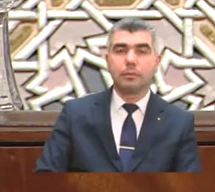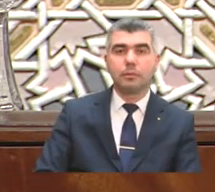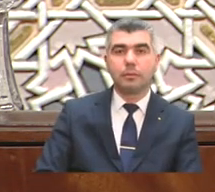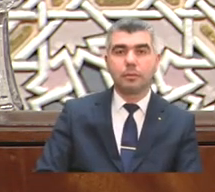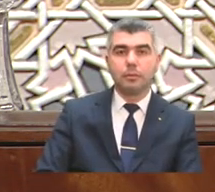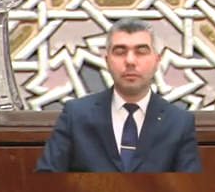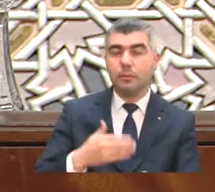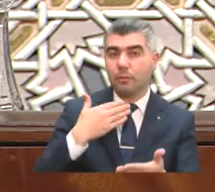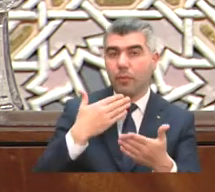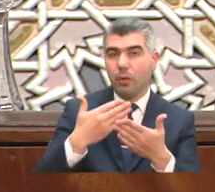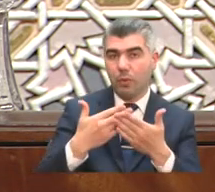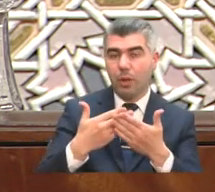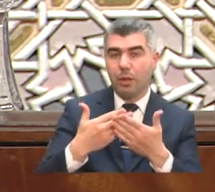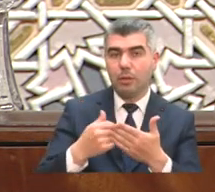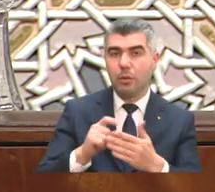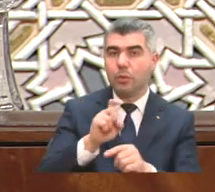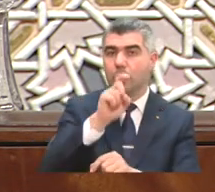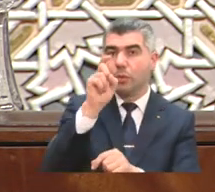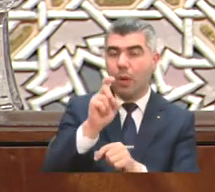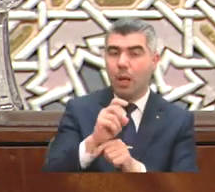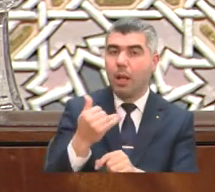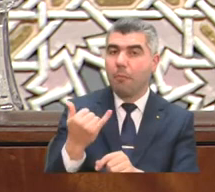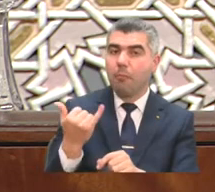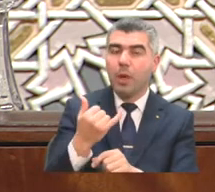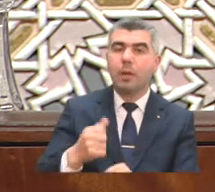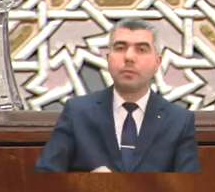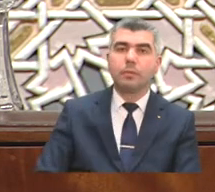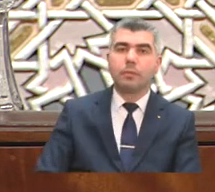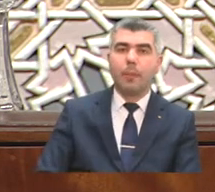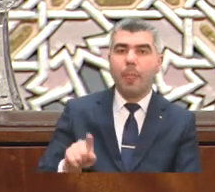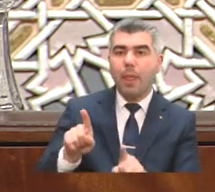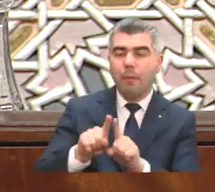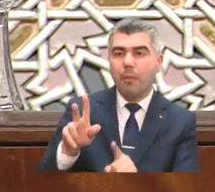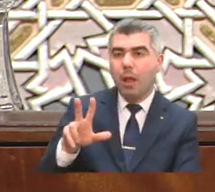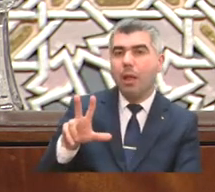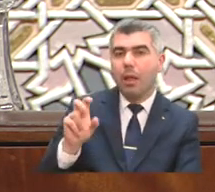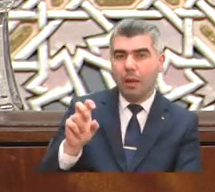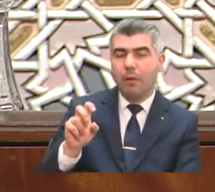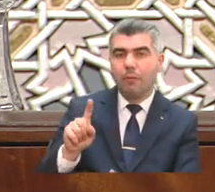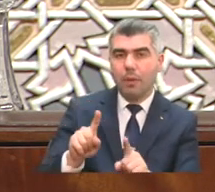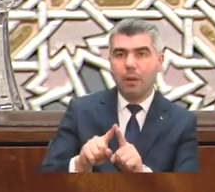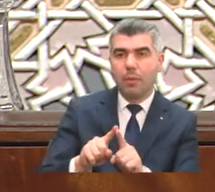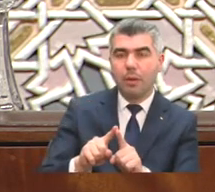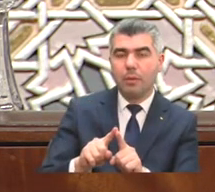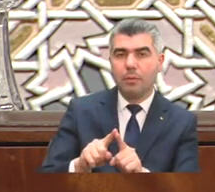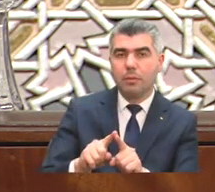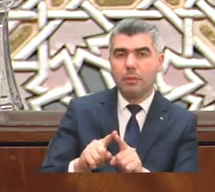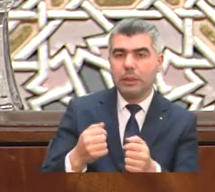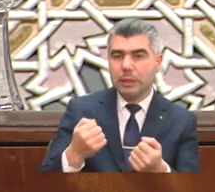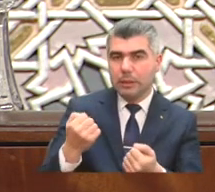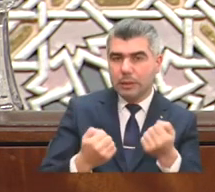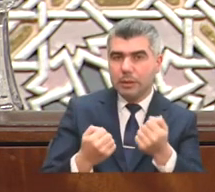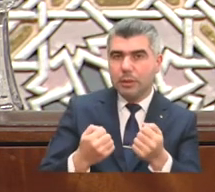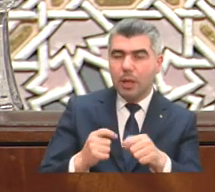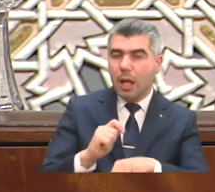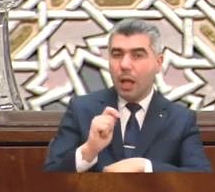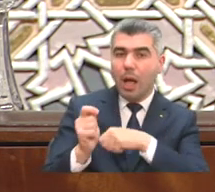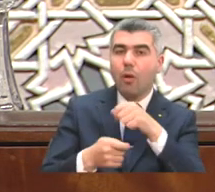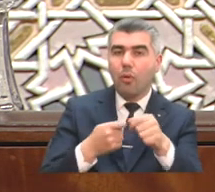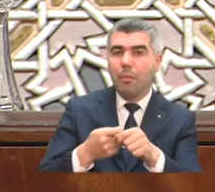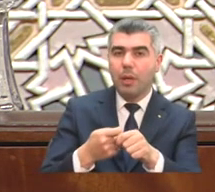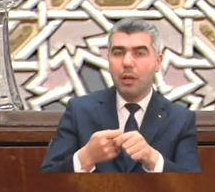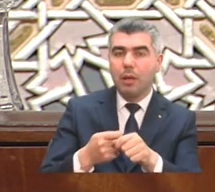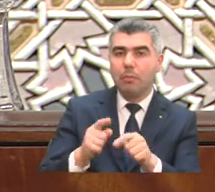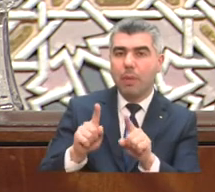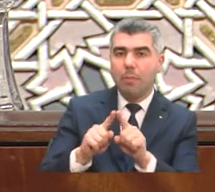شكرا سيد النائب المحترم على هذا السؤال الهام. كيف تتعرفوا موضوع النقل بالعالم القروي تكتسي أهمية كبيرة